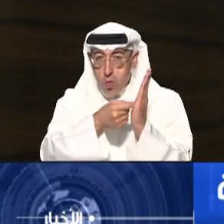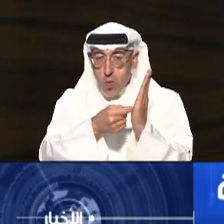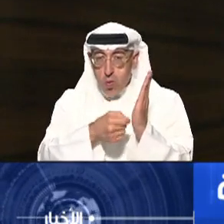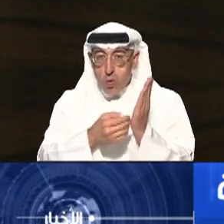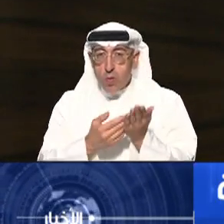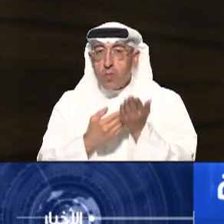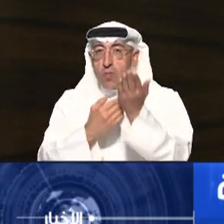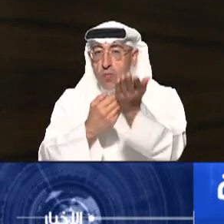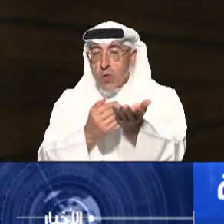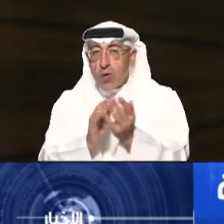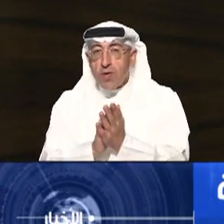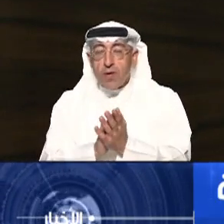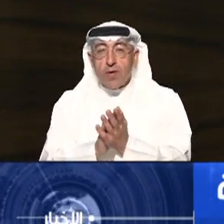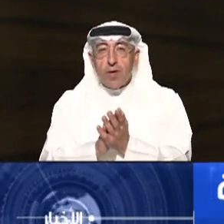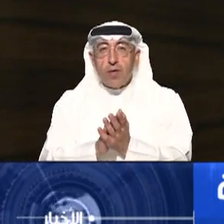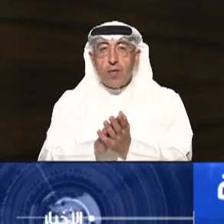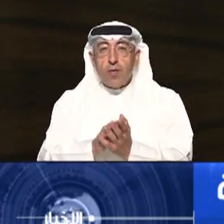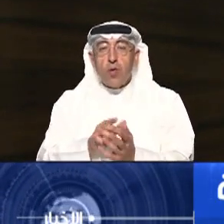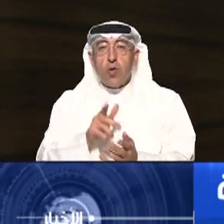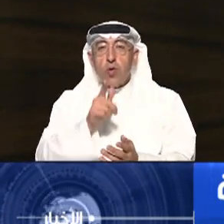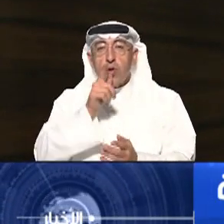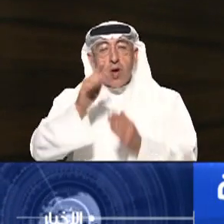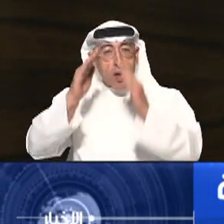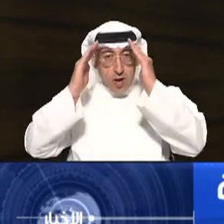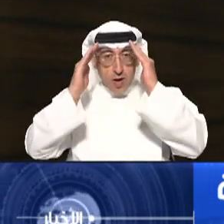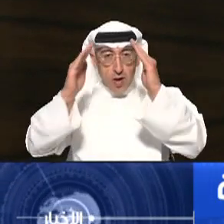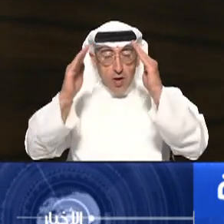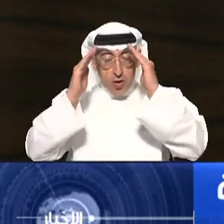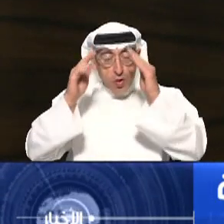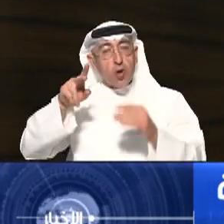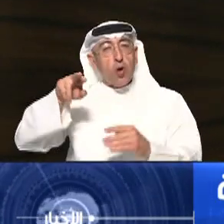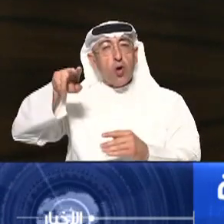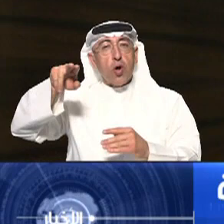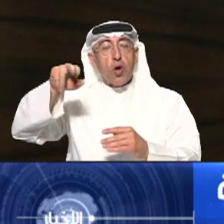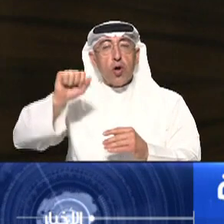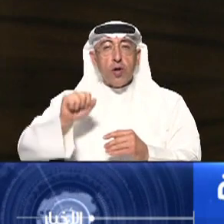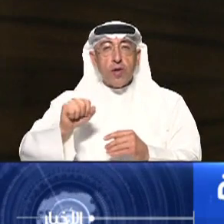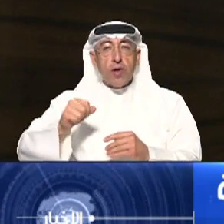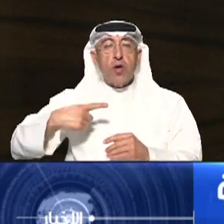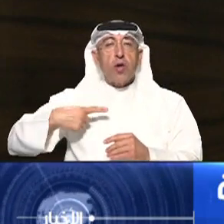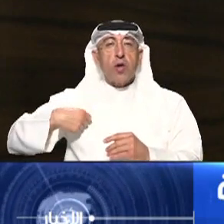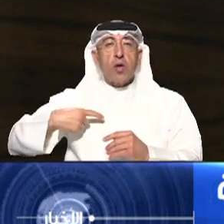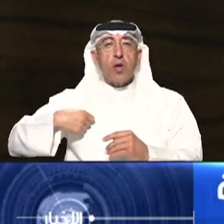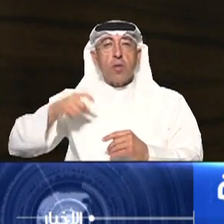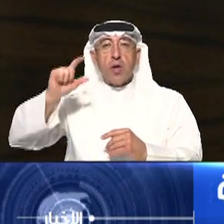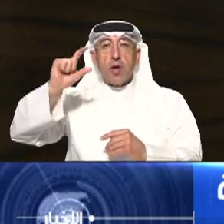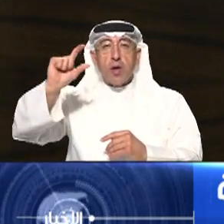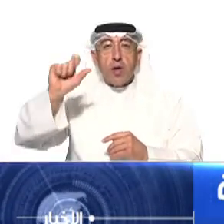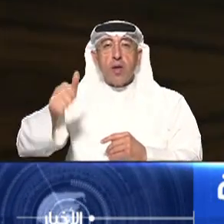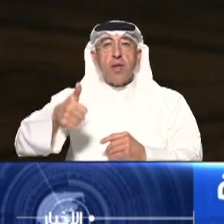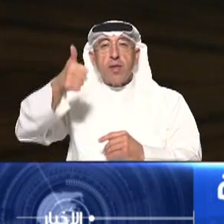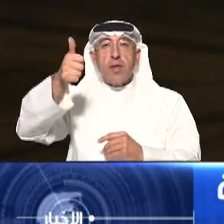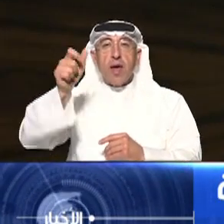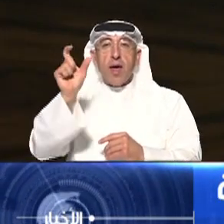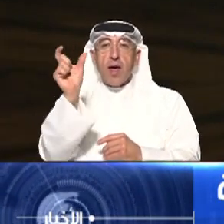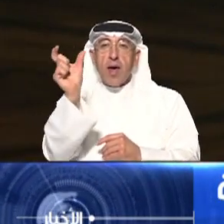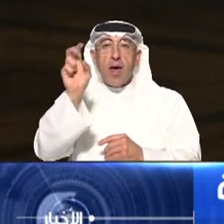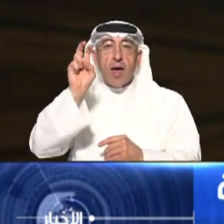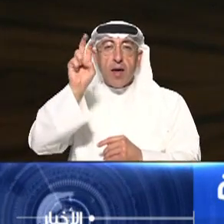اللي حقيقة لازم أشكرها، الأخت دانا تقي في حملة وطني 2020،